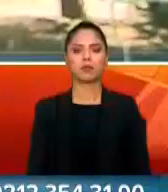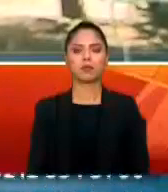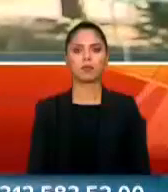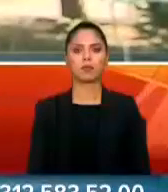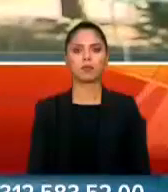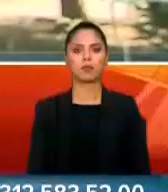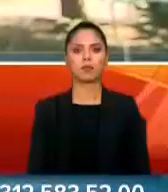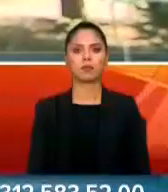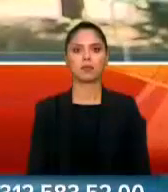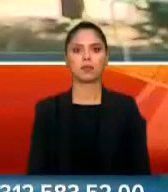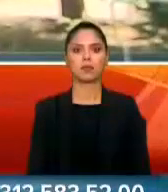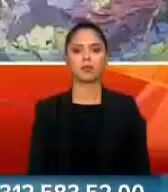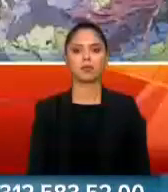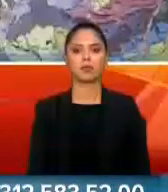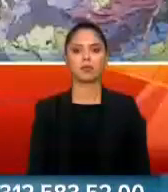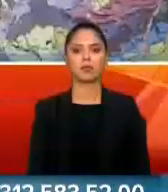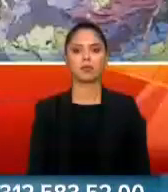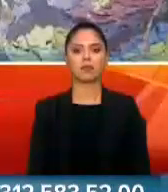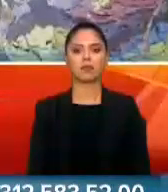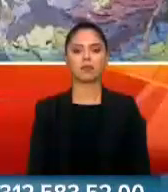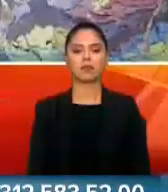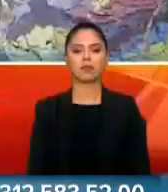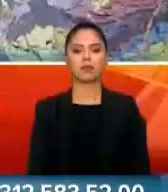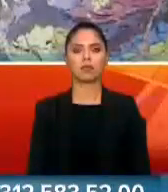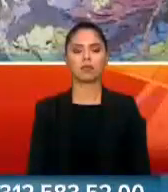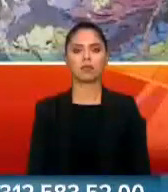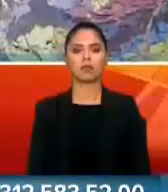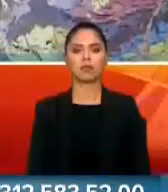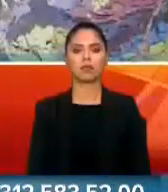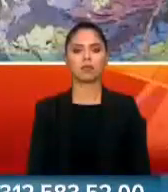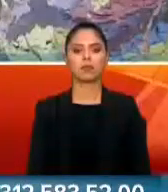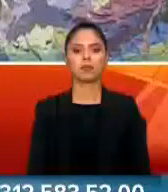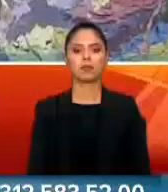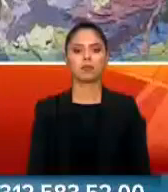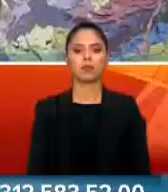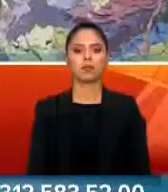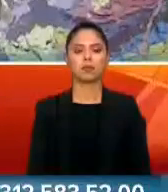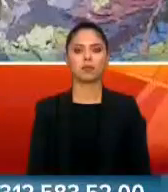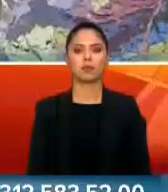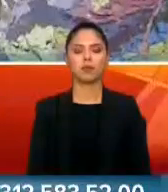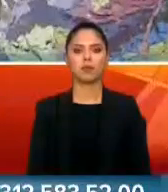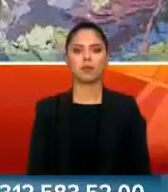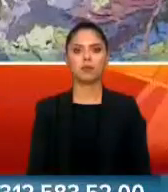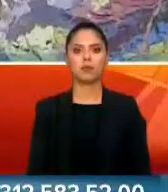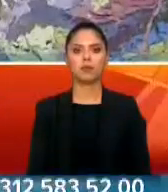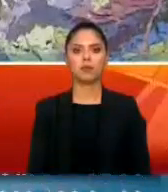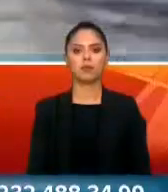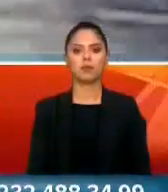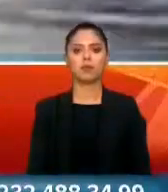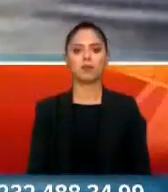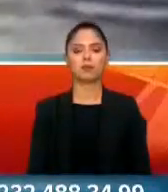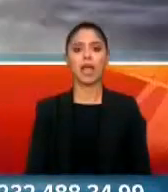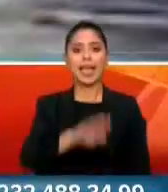çok uzak bir zaman olmayacaktır Bugün de olabilir Şu bir gerçek Zaman geçtikçe büyük depreme doğru